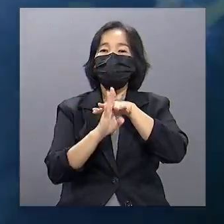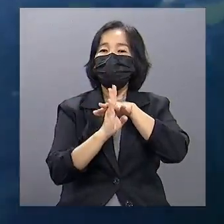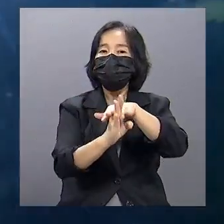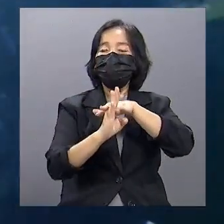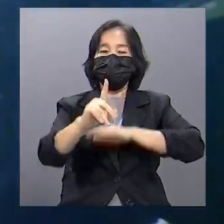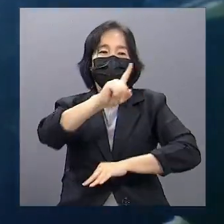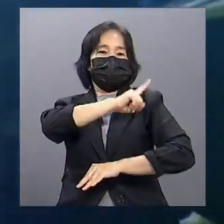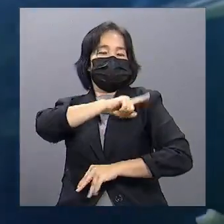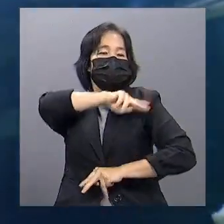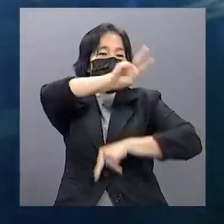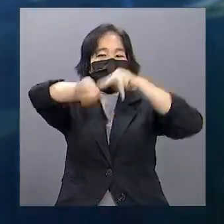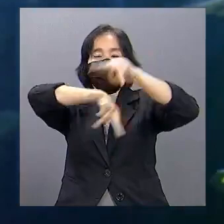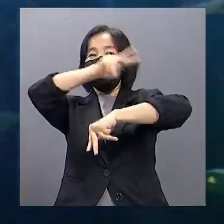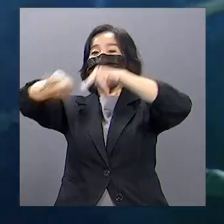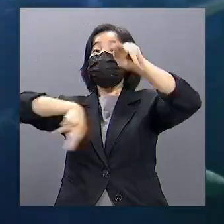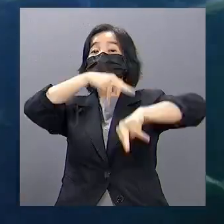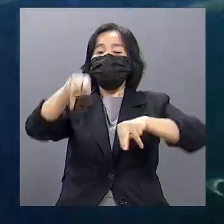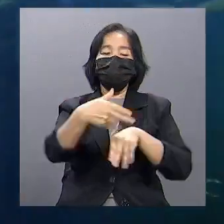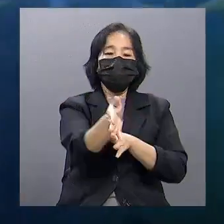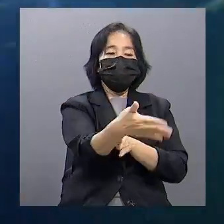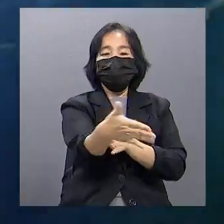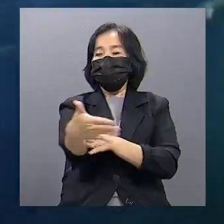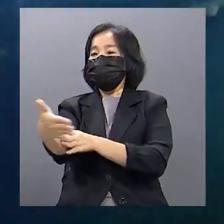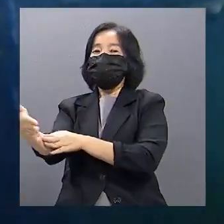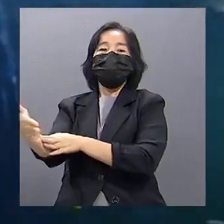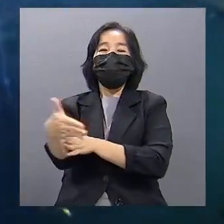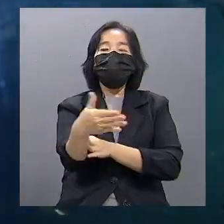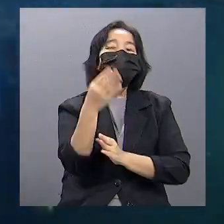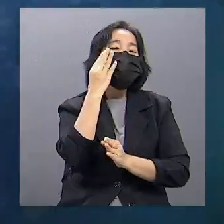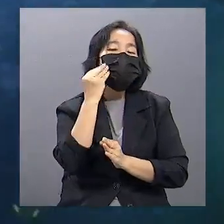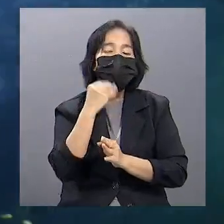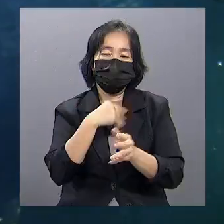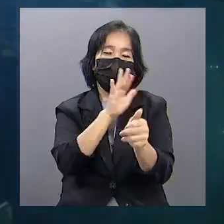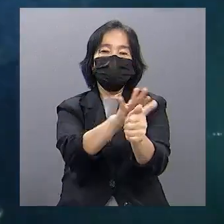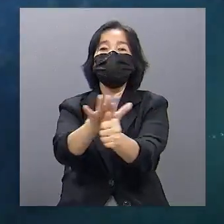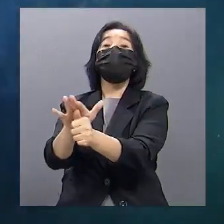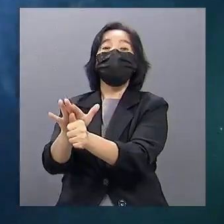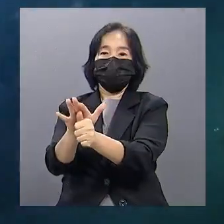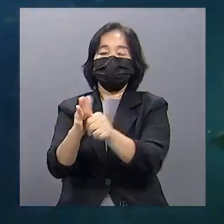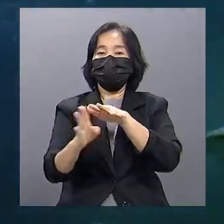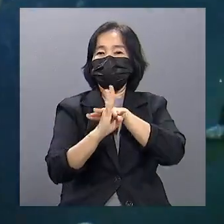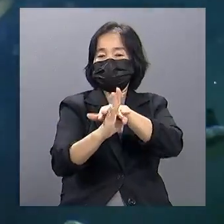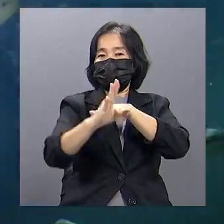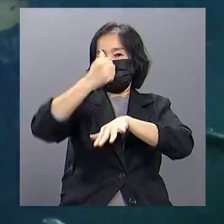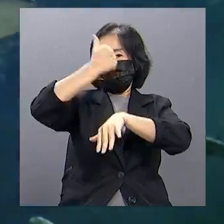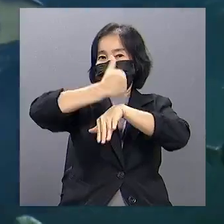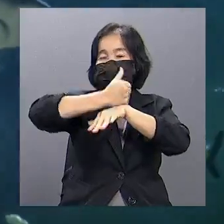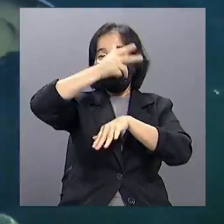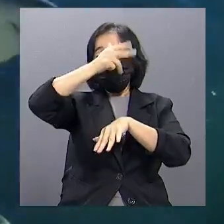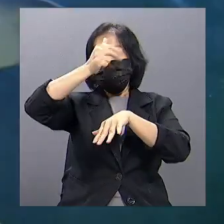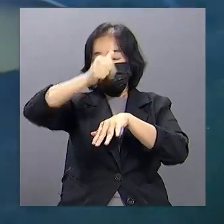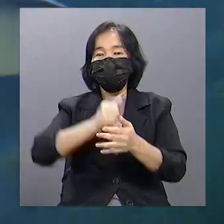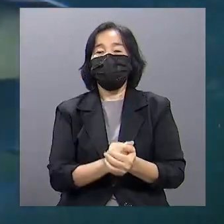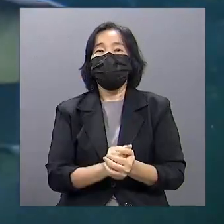คุมสัตว์ออดแอร์ในระบบนิเวศทางทะเลคิดง่ายๆนะครับว่าถ้าเกิดในทะเลเนี่ยมีปล